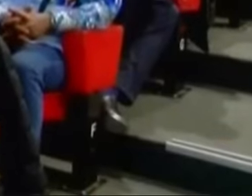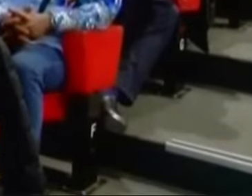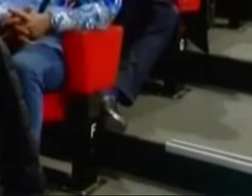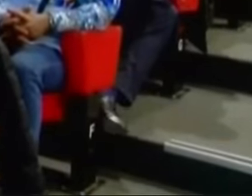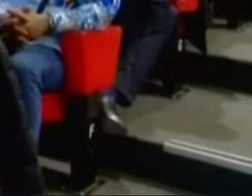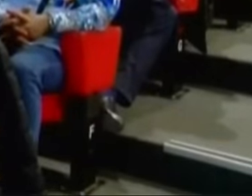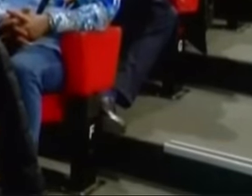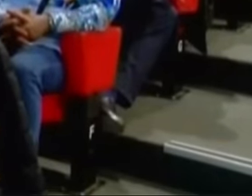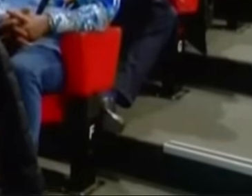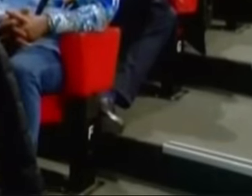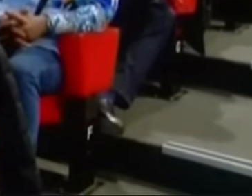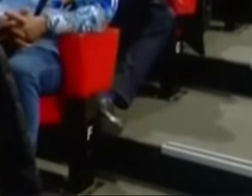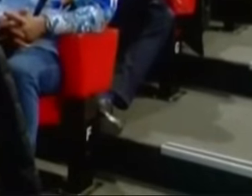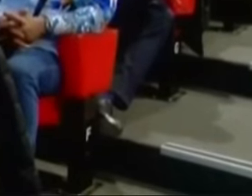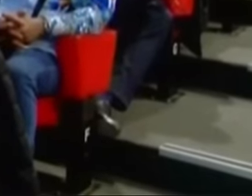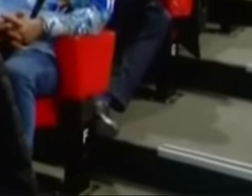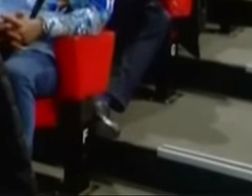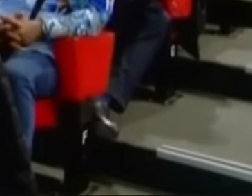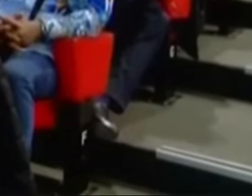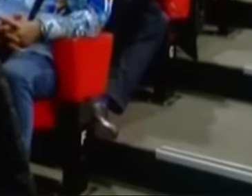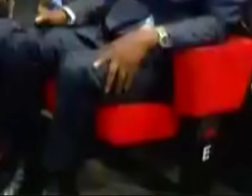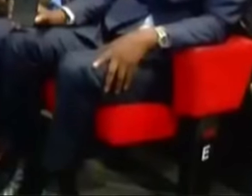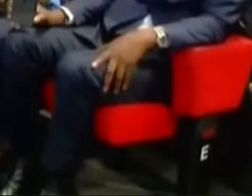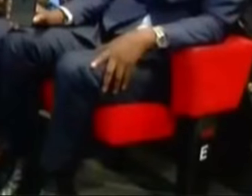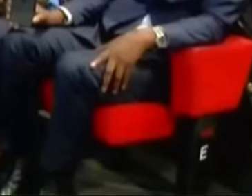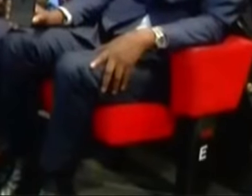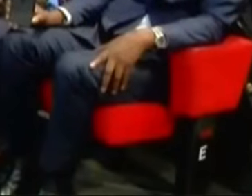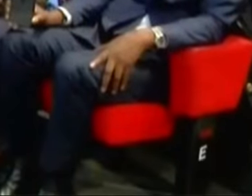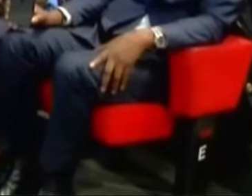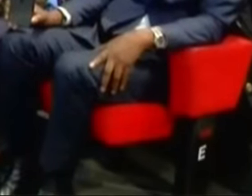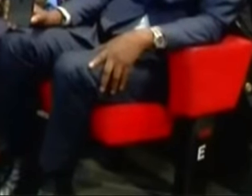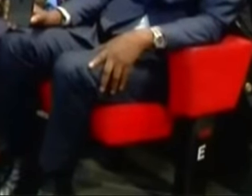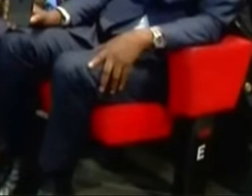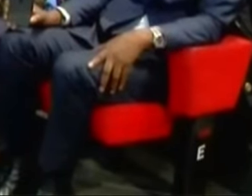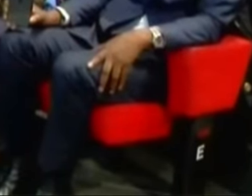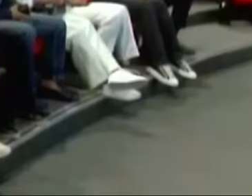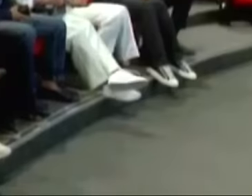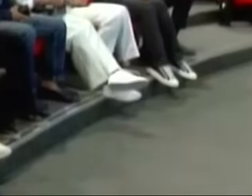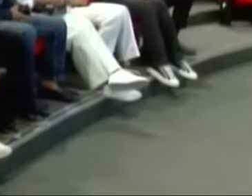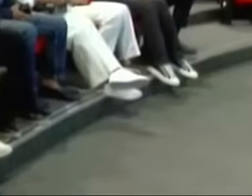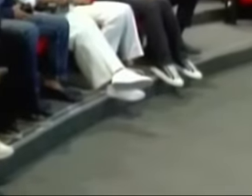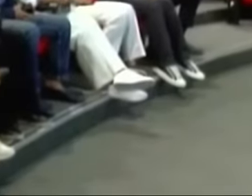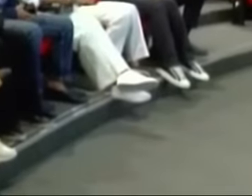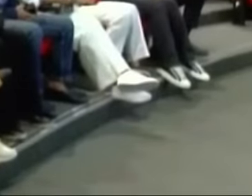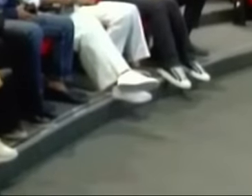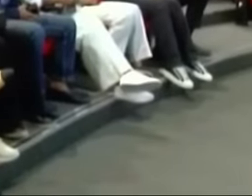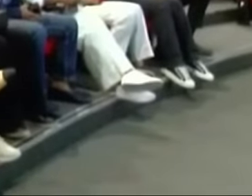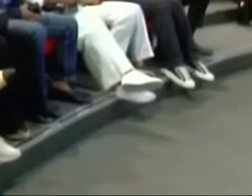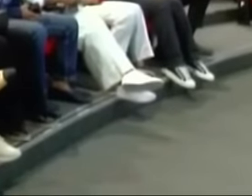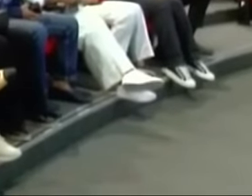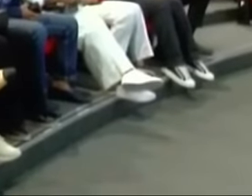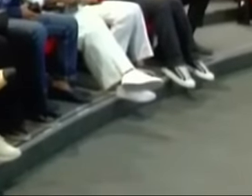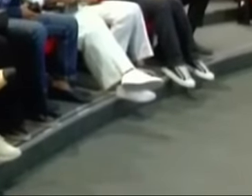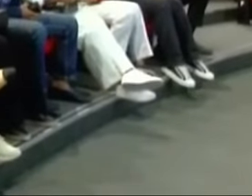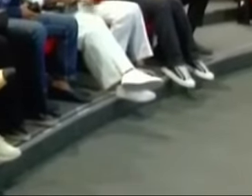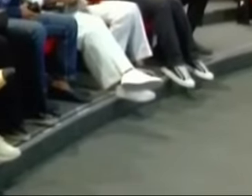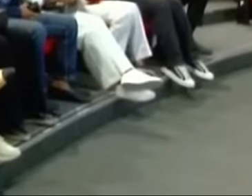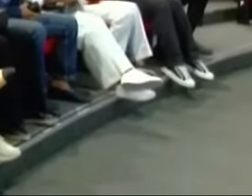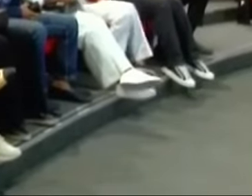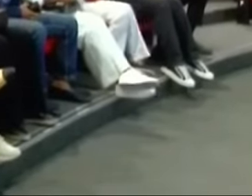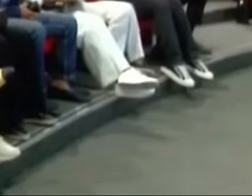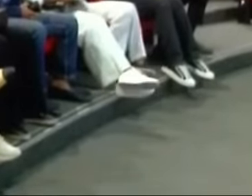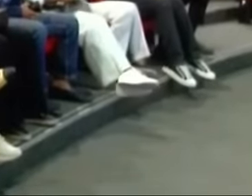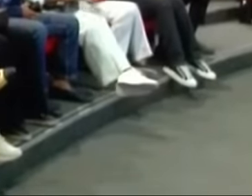accompagné depuis les années de la résistance, une confiance traduite dans les urnes en décembre